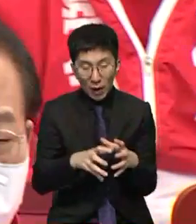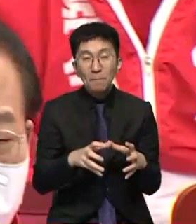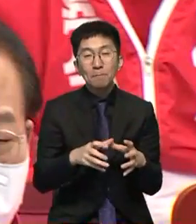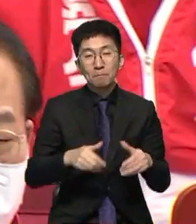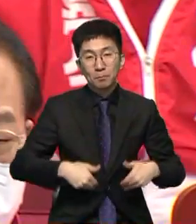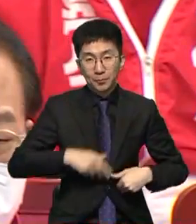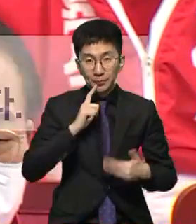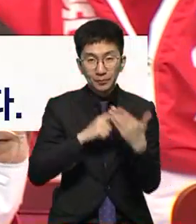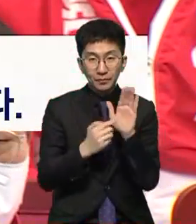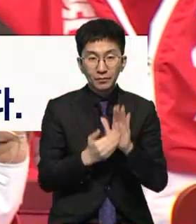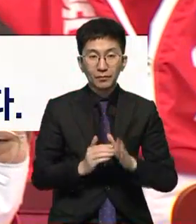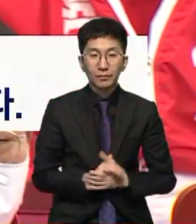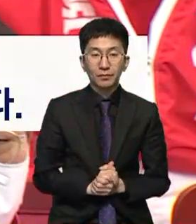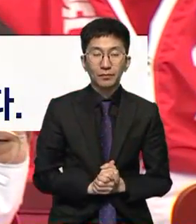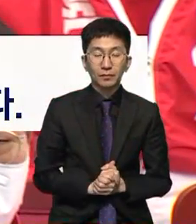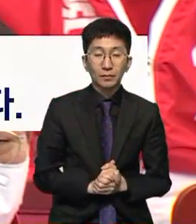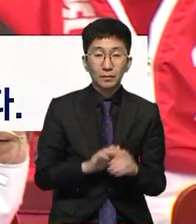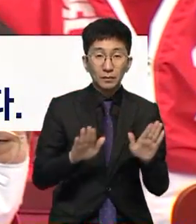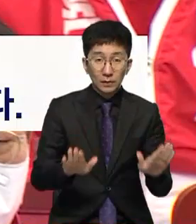이제